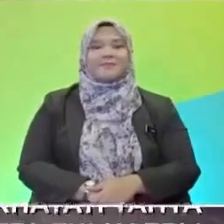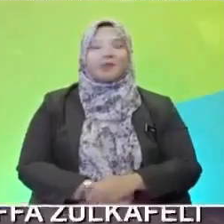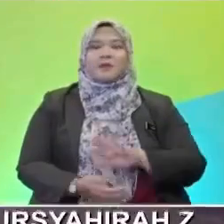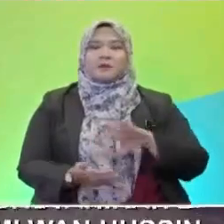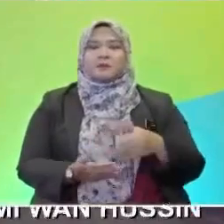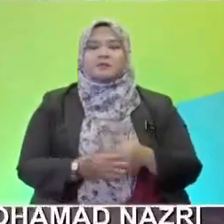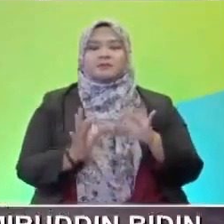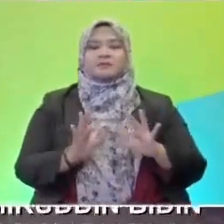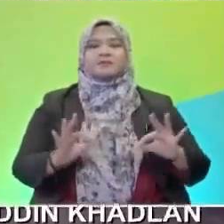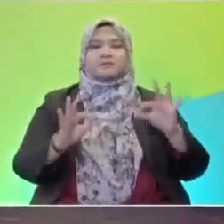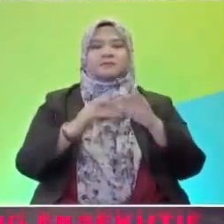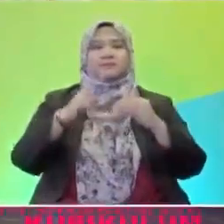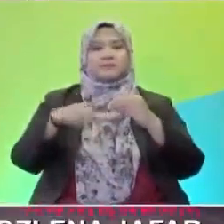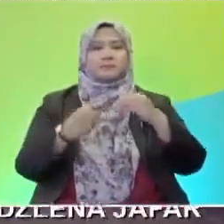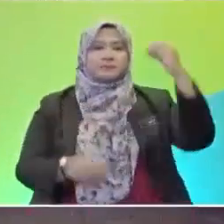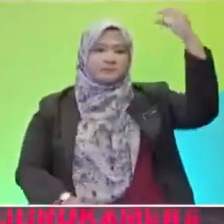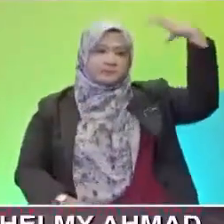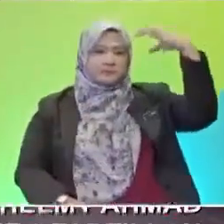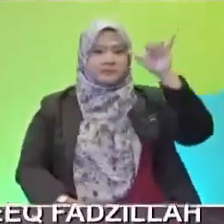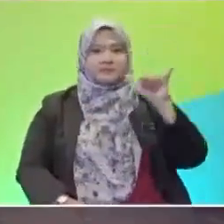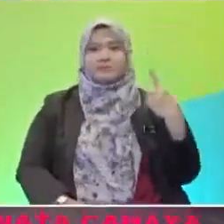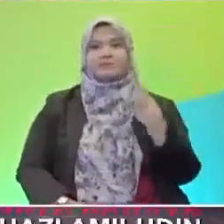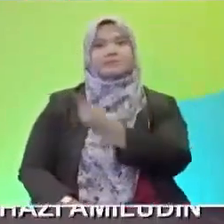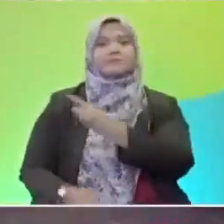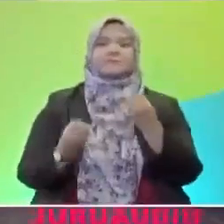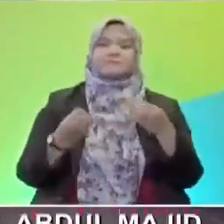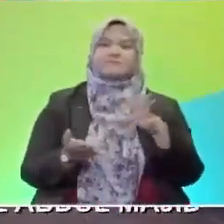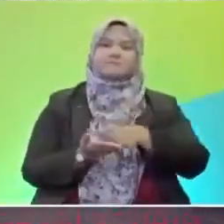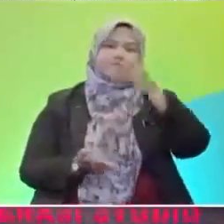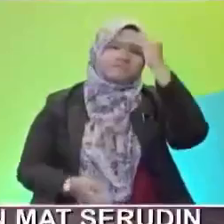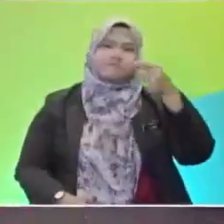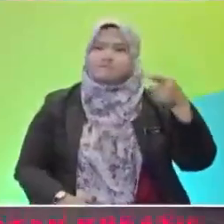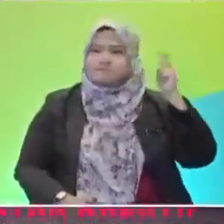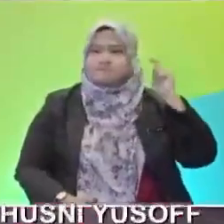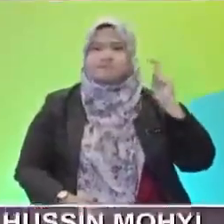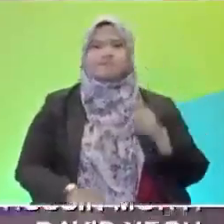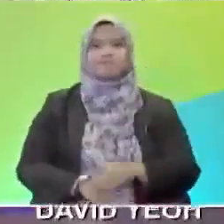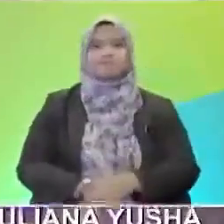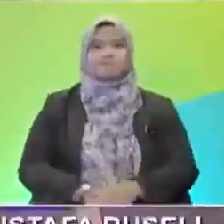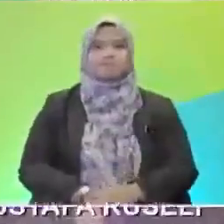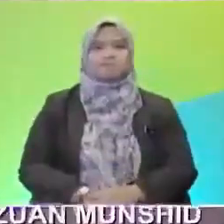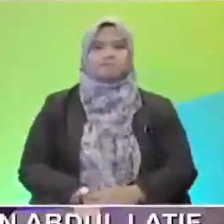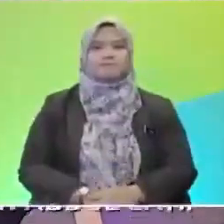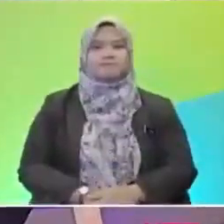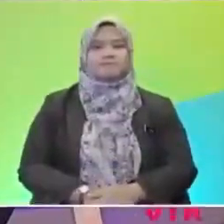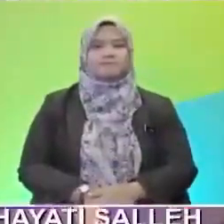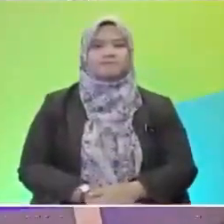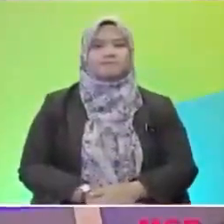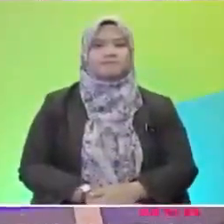teng teng semakin besar size yang bayangnya